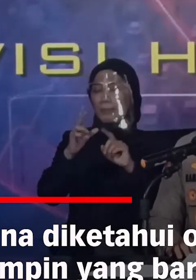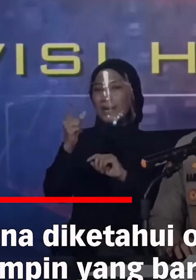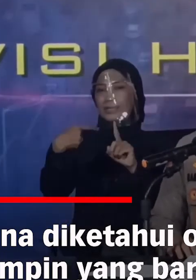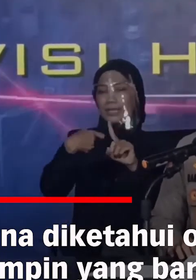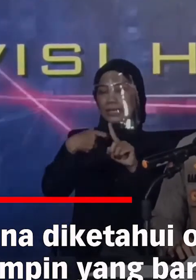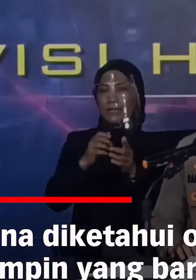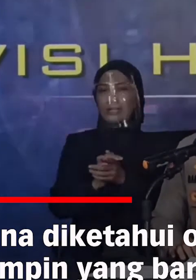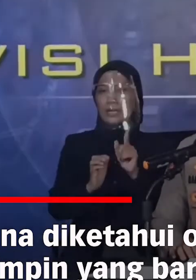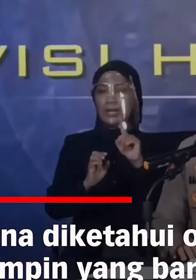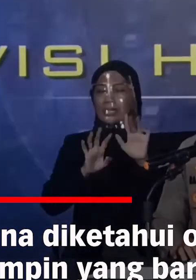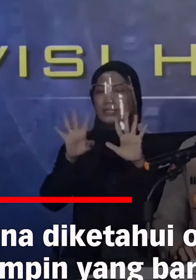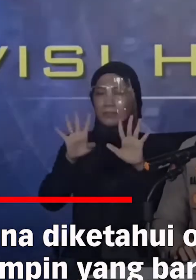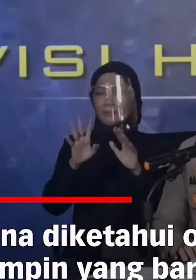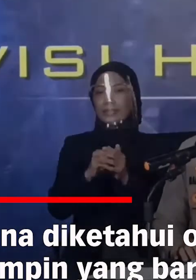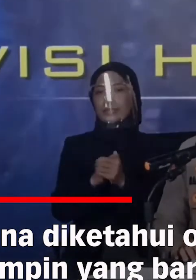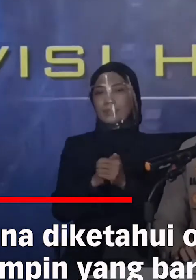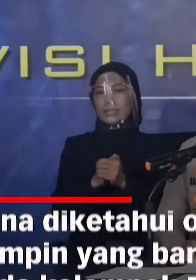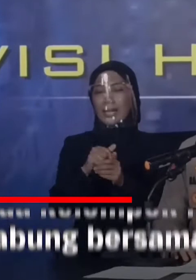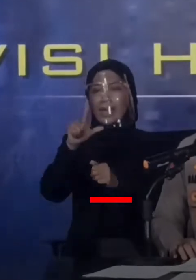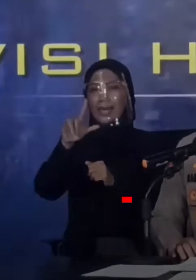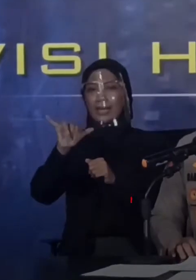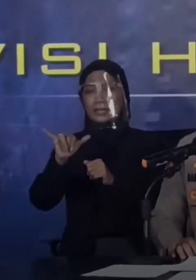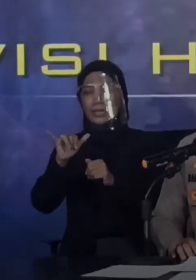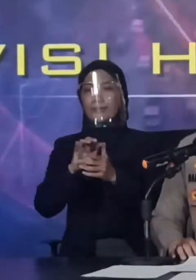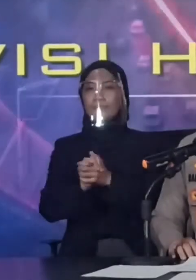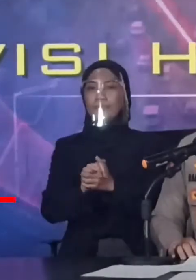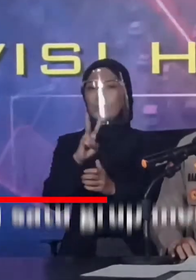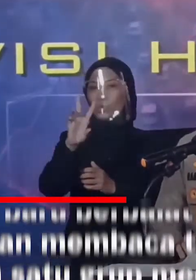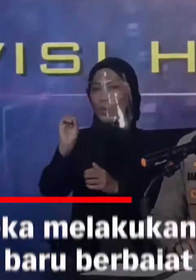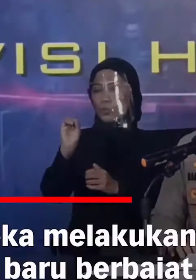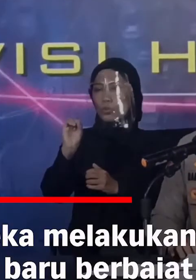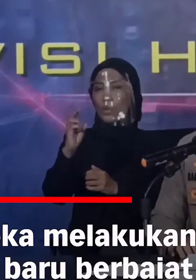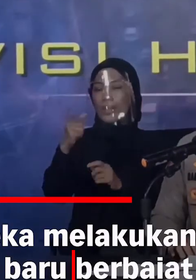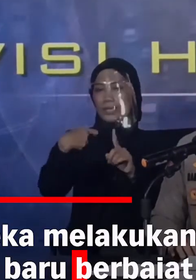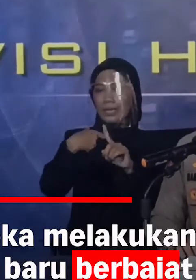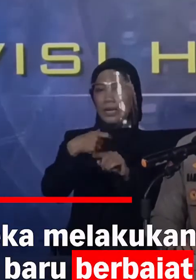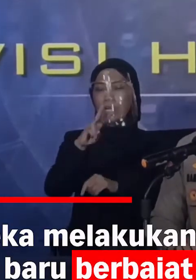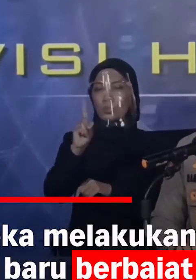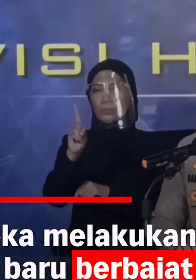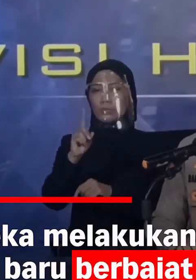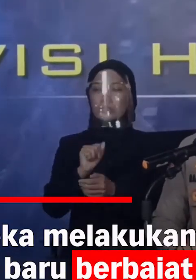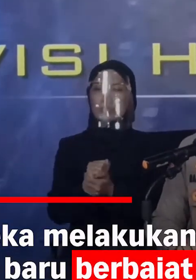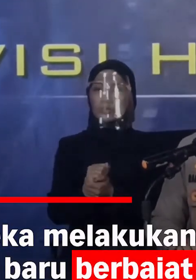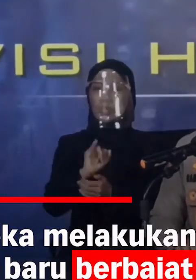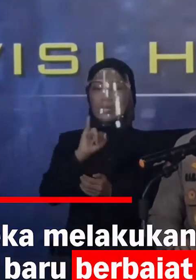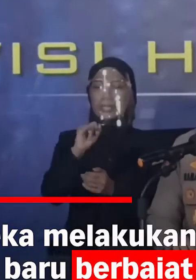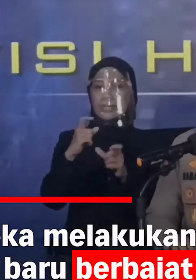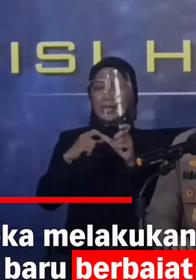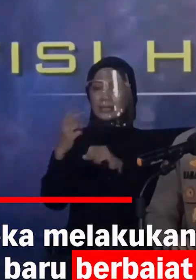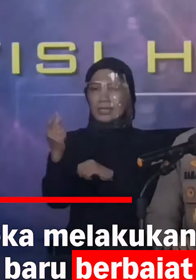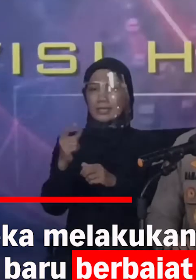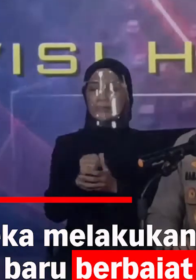RK, 19 LY, 20 RK, 21